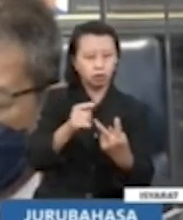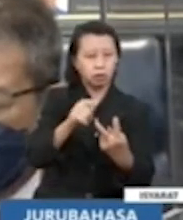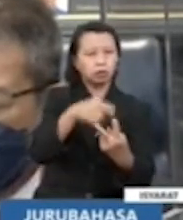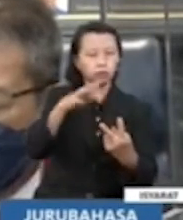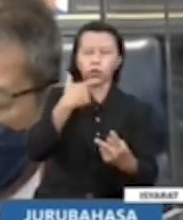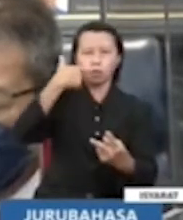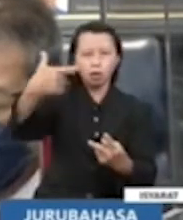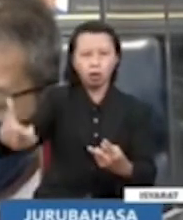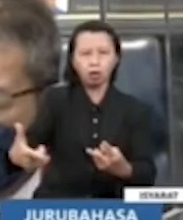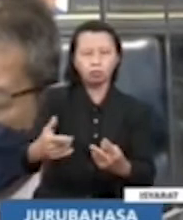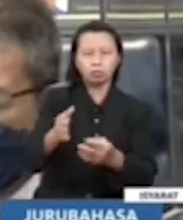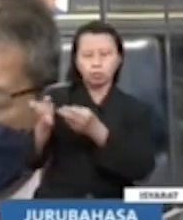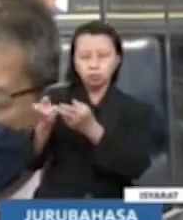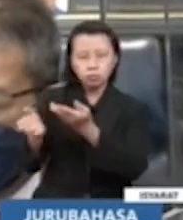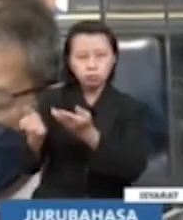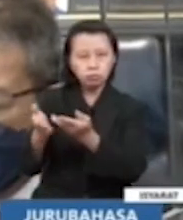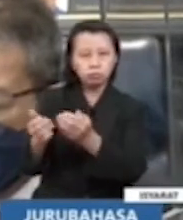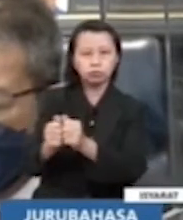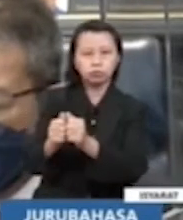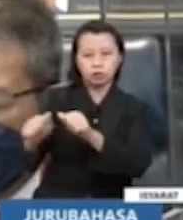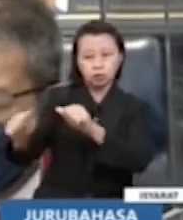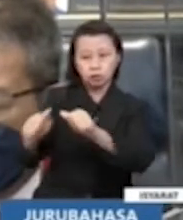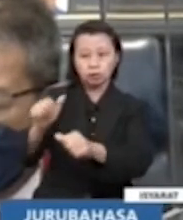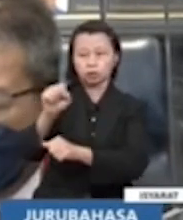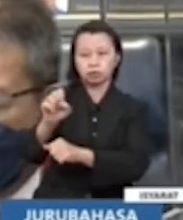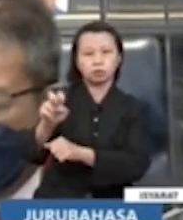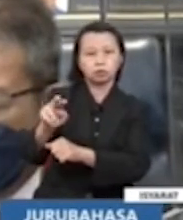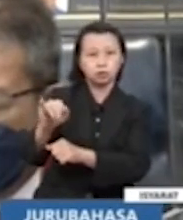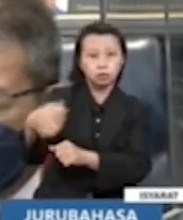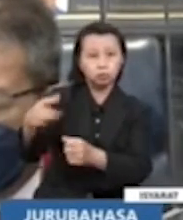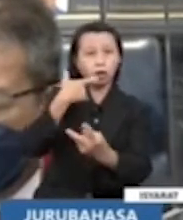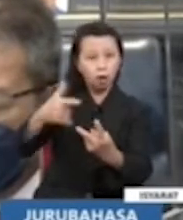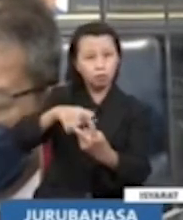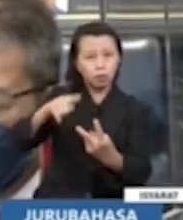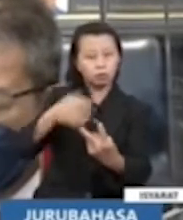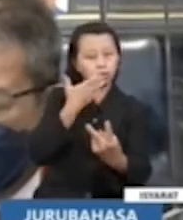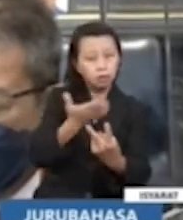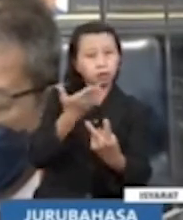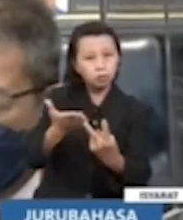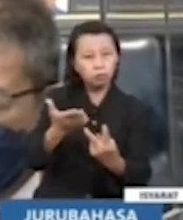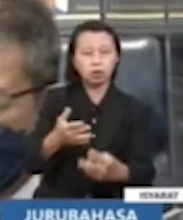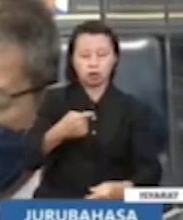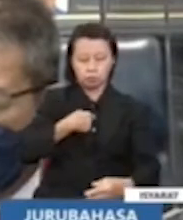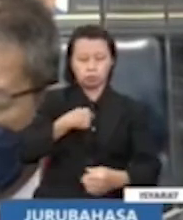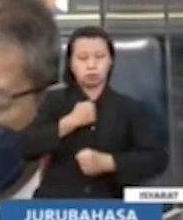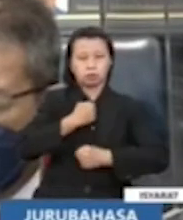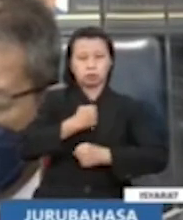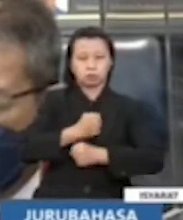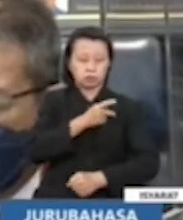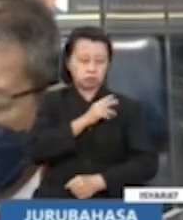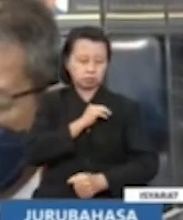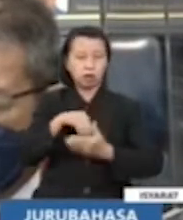zaman berzaman dengan semua penggiat seni. Dan dalam kerja-kerja kita di Kementerian